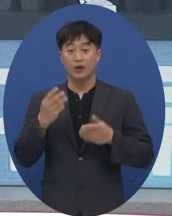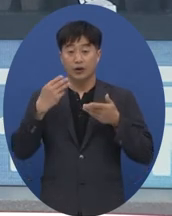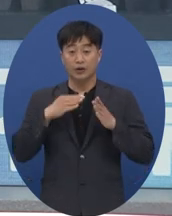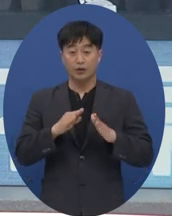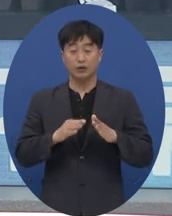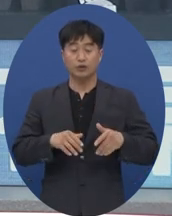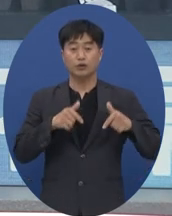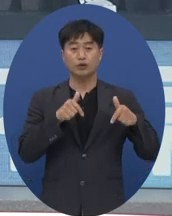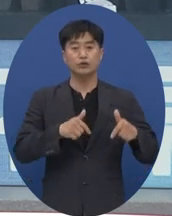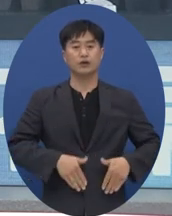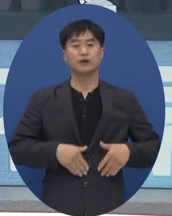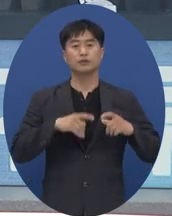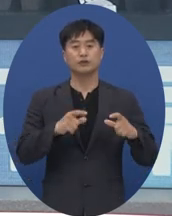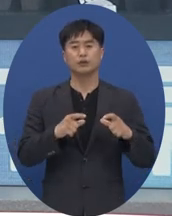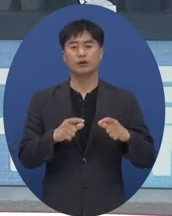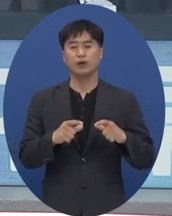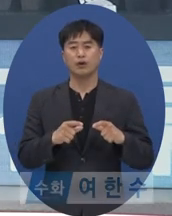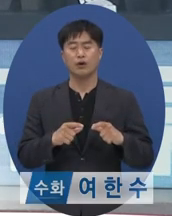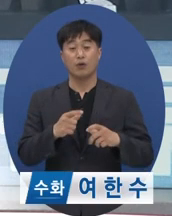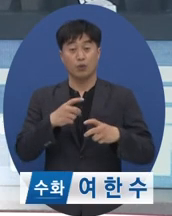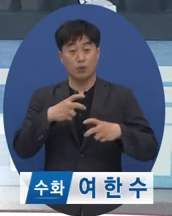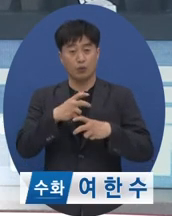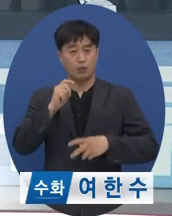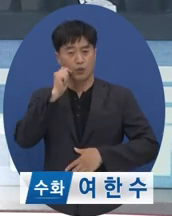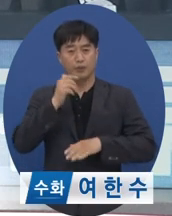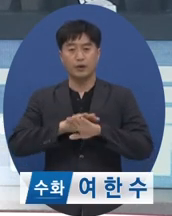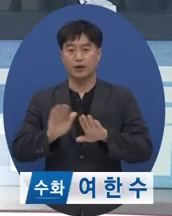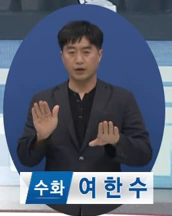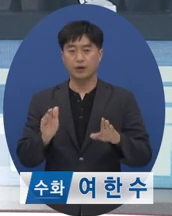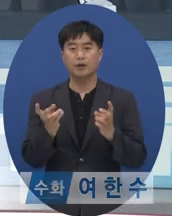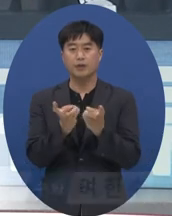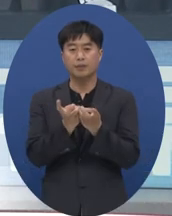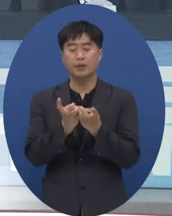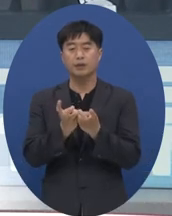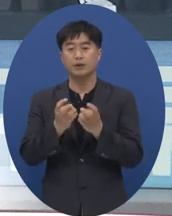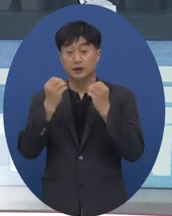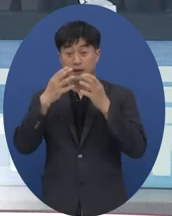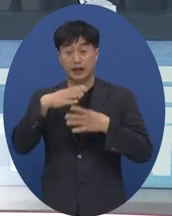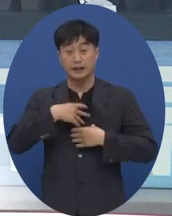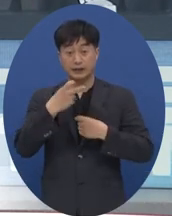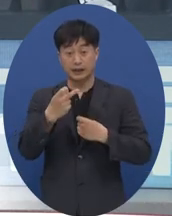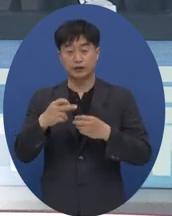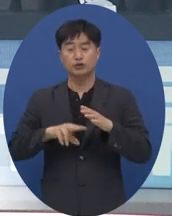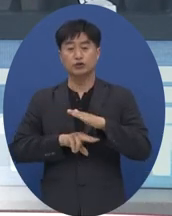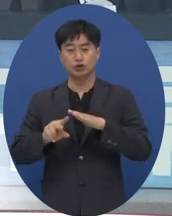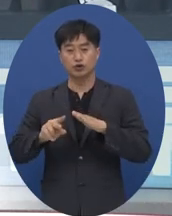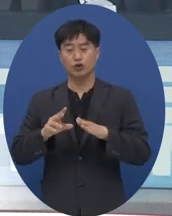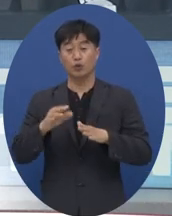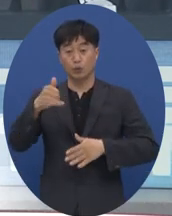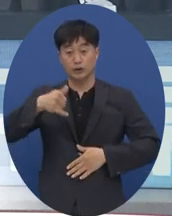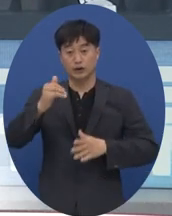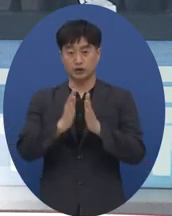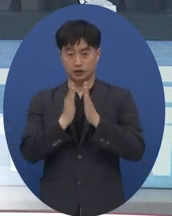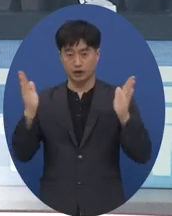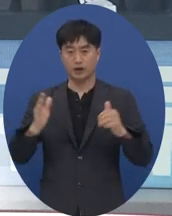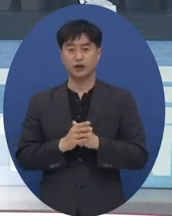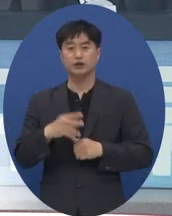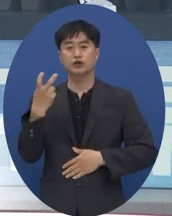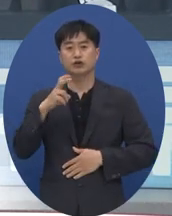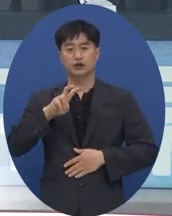경기 서남부 지역의 만성적인 교통난을 해소할 신안산선 복선전철이 첫 삽을 떴습니다.